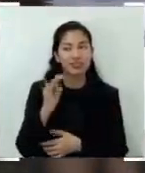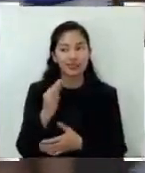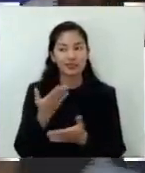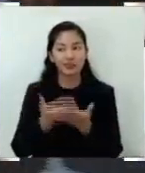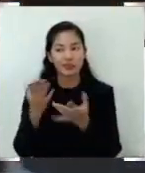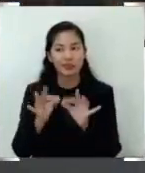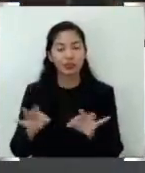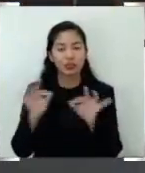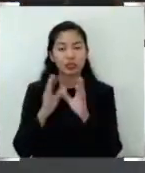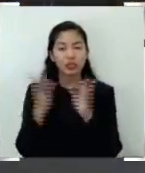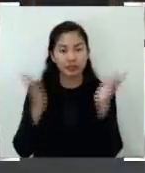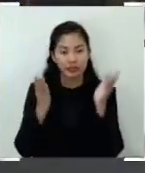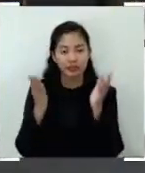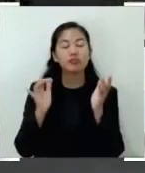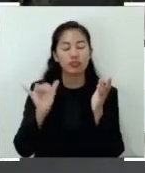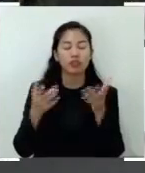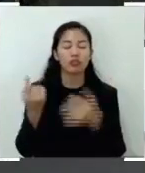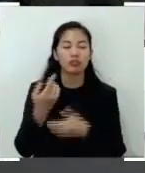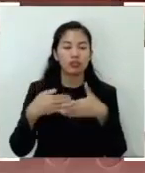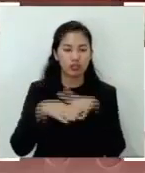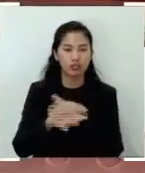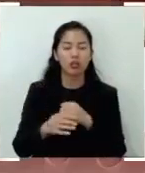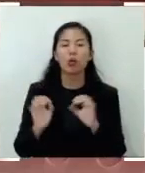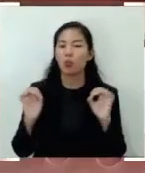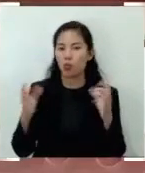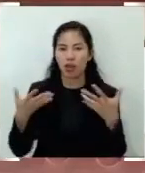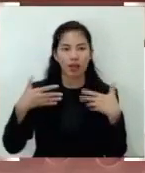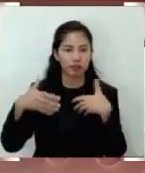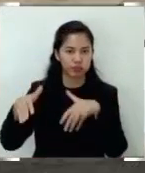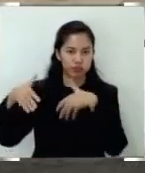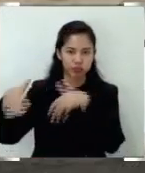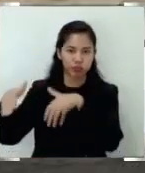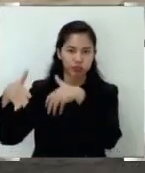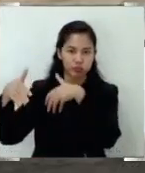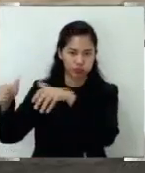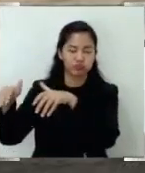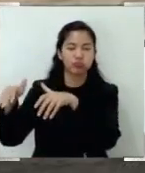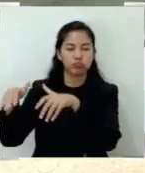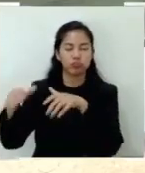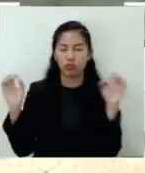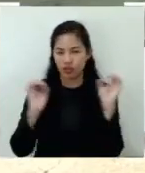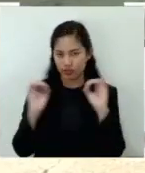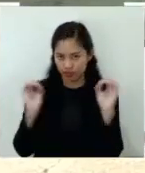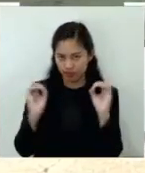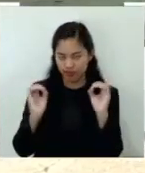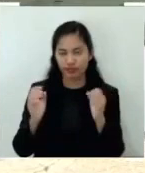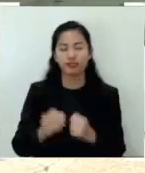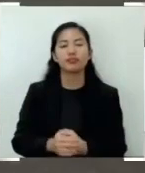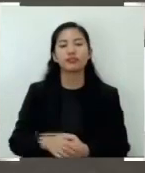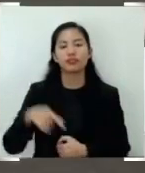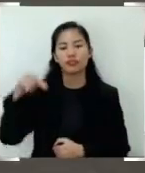mga kapuso, walang traslasyon o presisyon ng imahen sa araw ng Linggo. Humiling po ang Quiapo Church ng